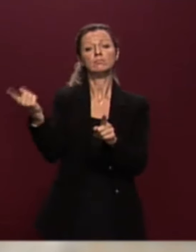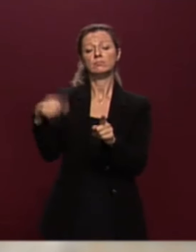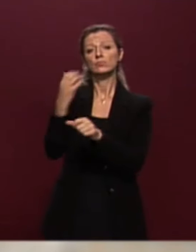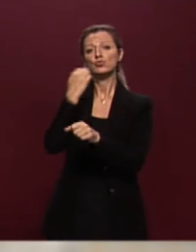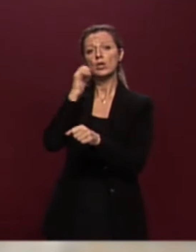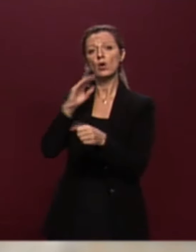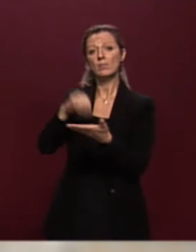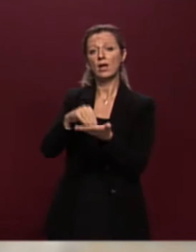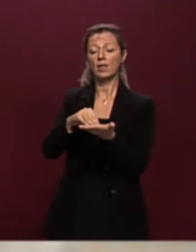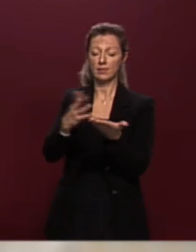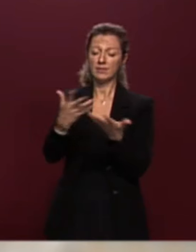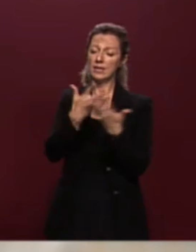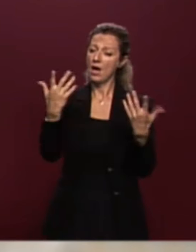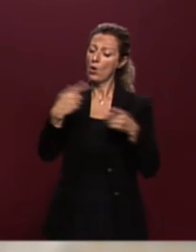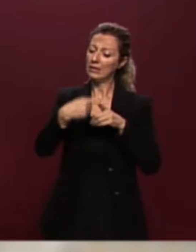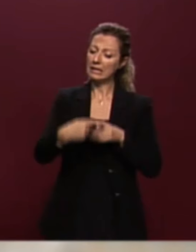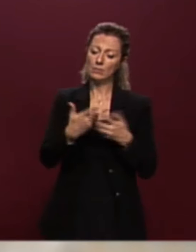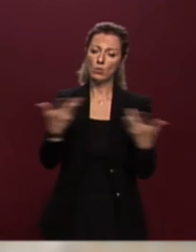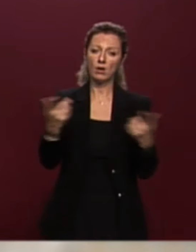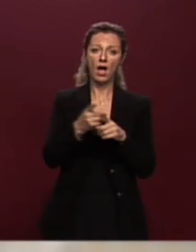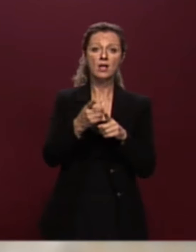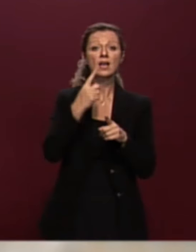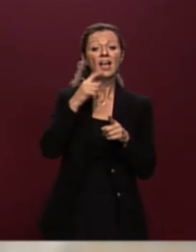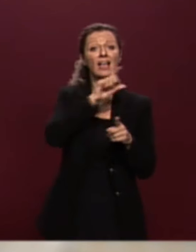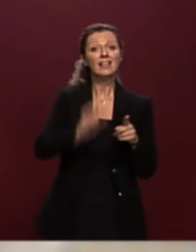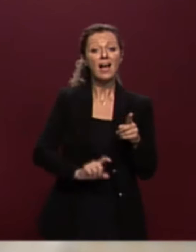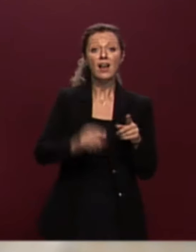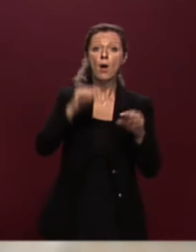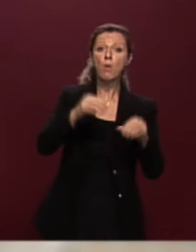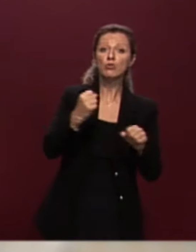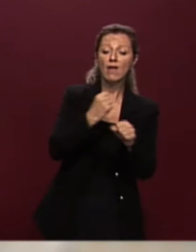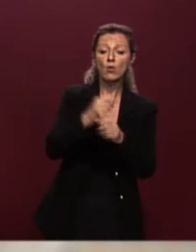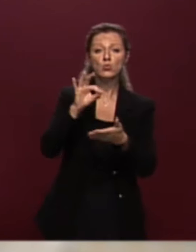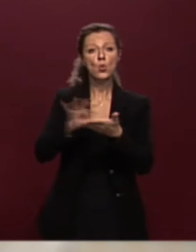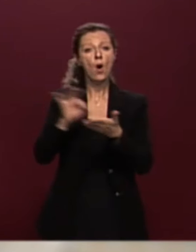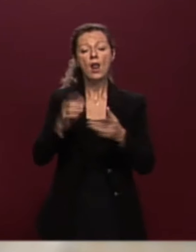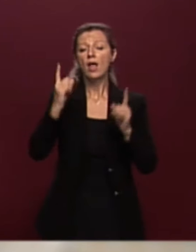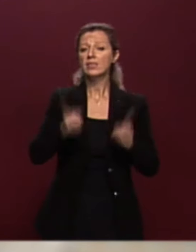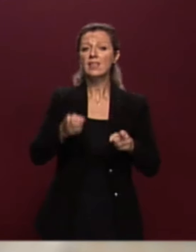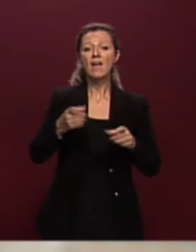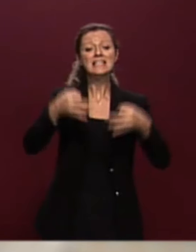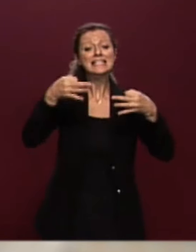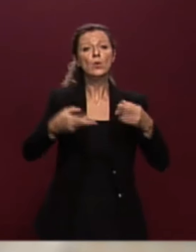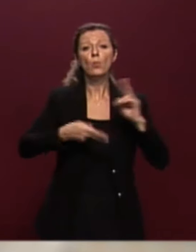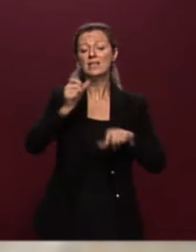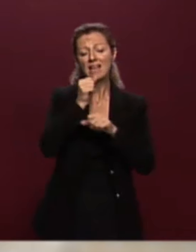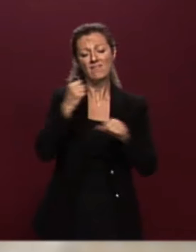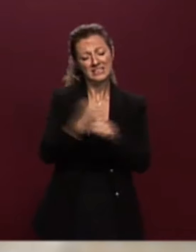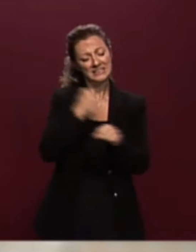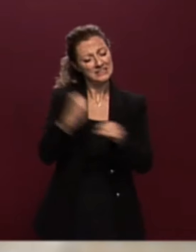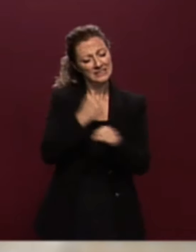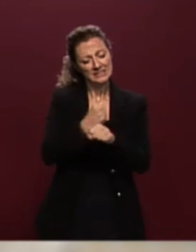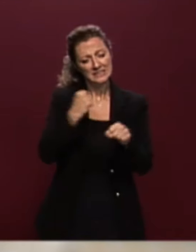molto da fare in Italia per rendere i luoghi di lavoro e le nostre scuole più sicure e salubri.